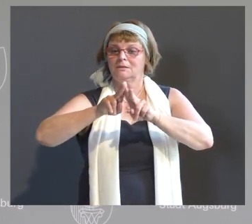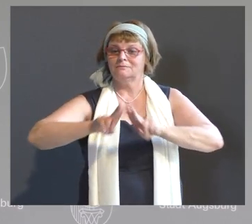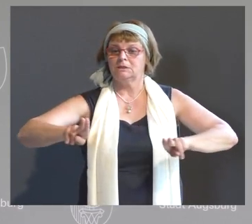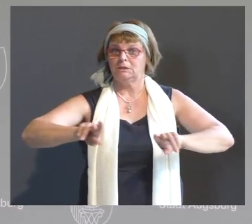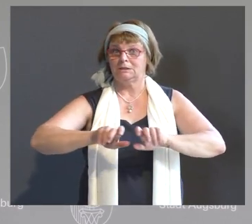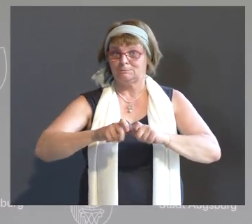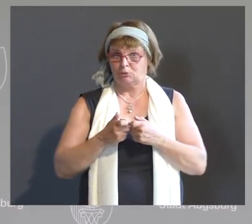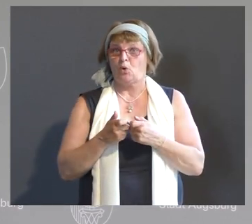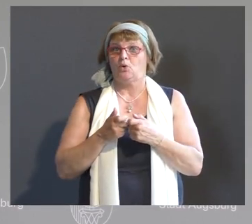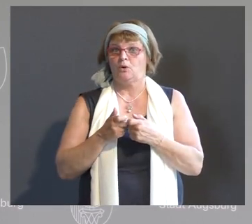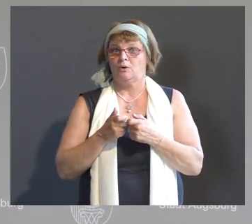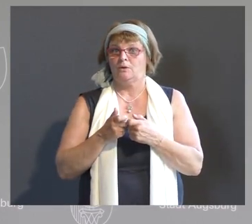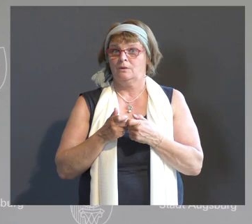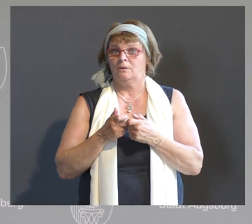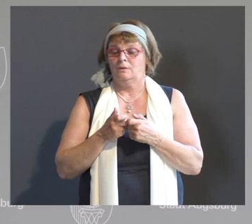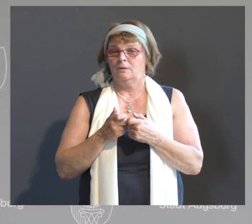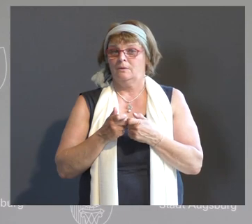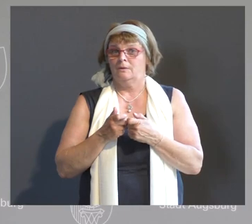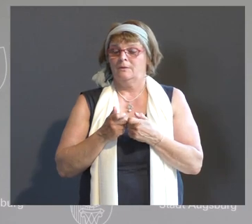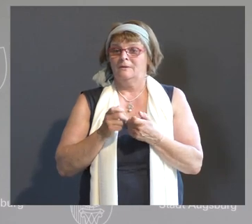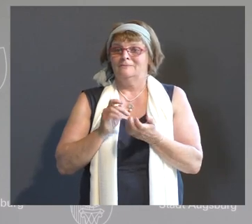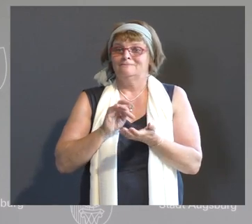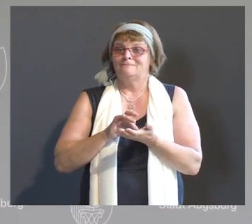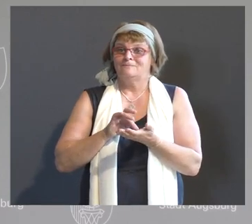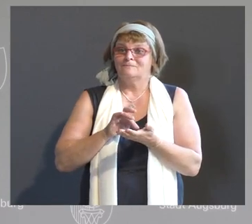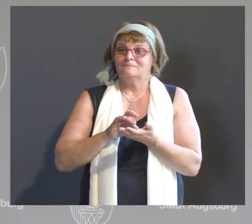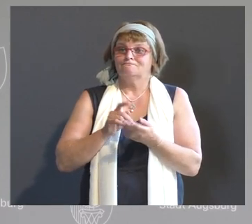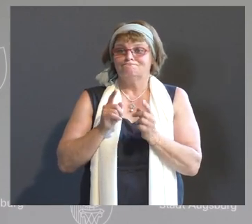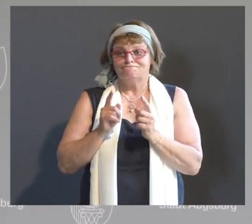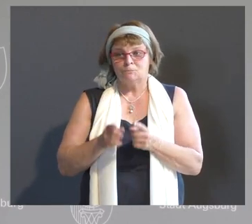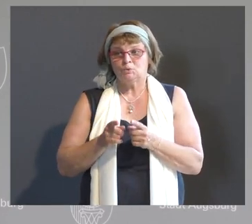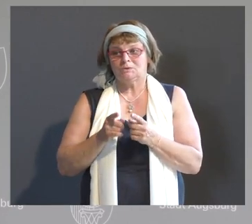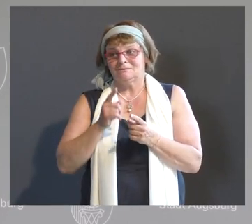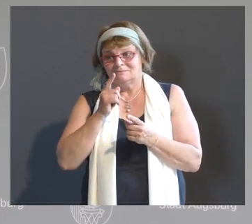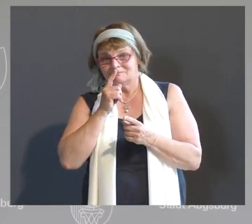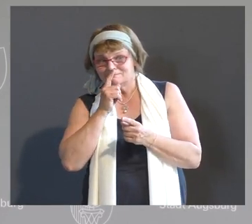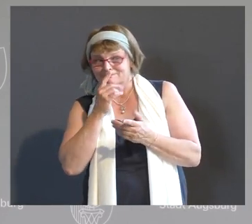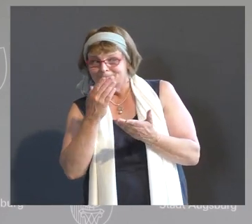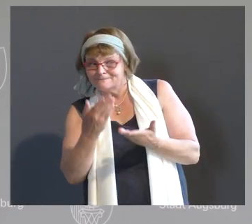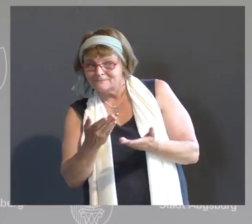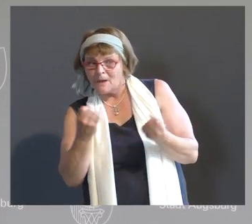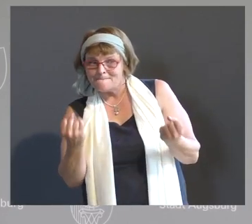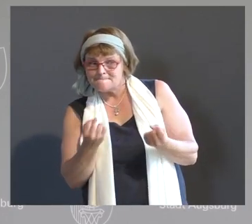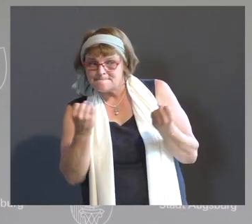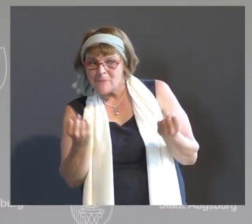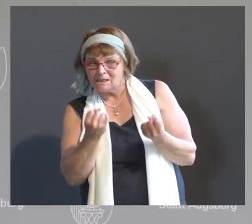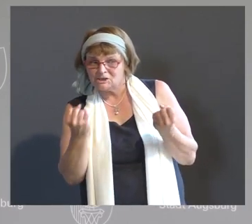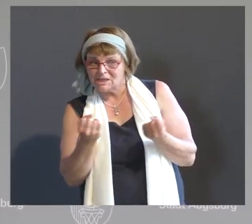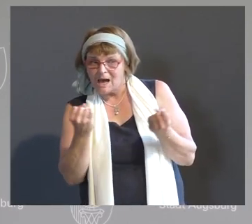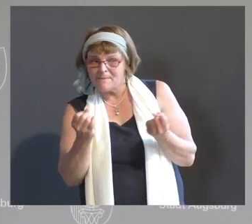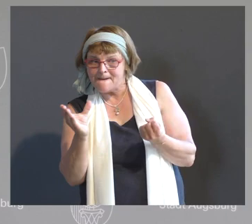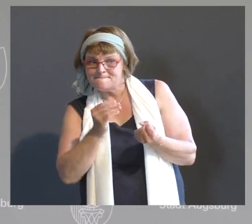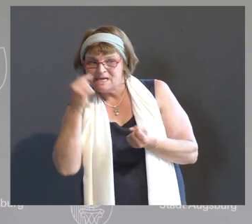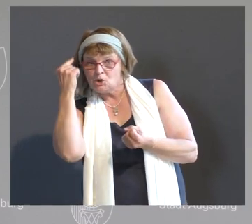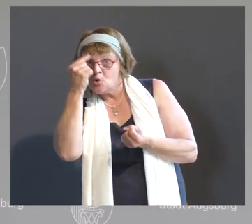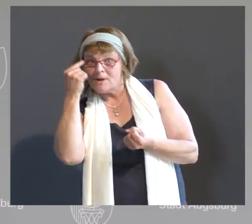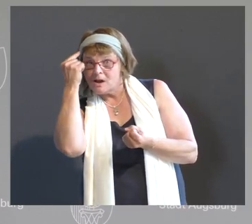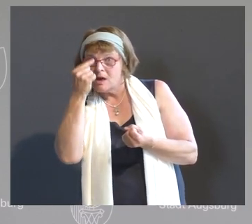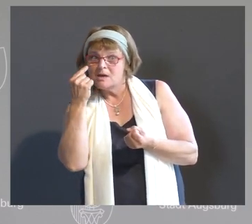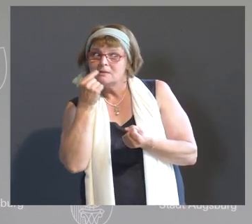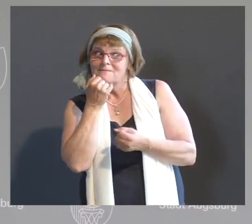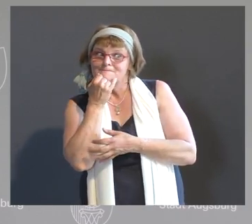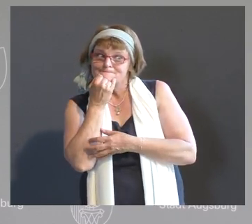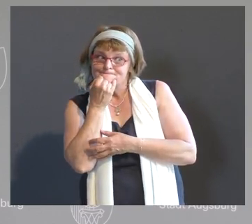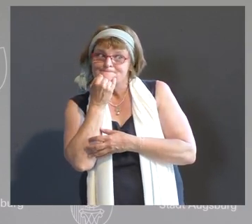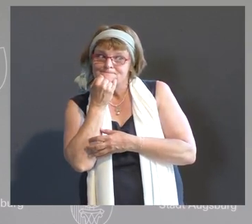ist vornehmlich einmal darum gegangen, dass man entsprechend, wenn man sich eine weitere Maßnahme mit überlegt, diese so durchführend,